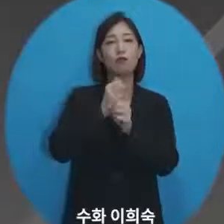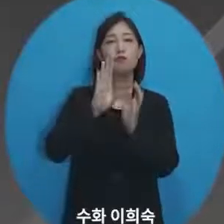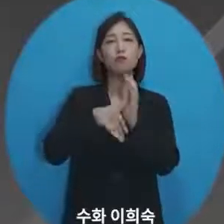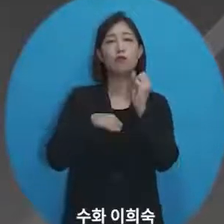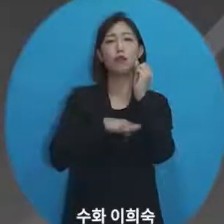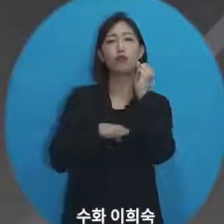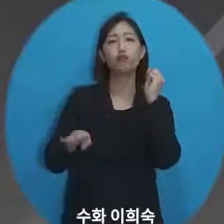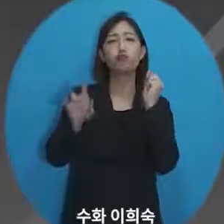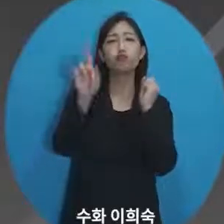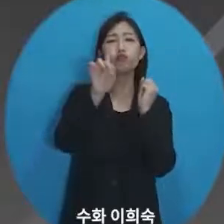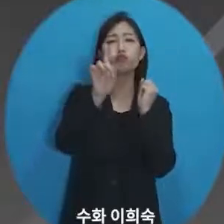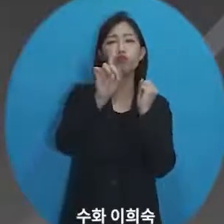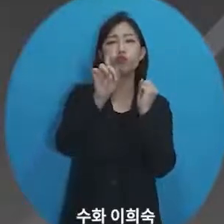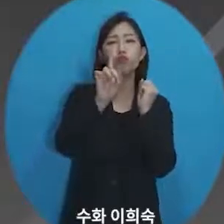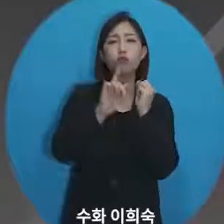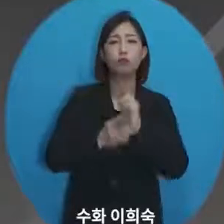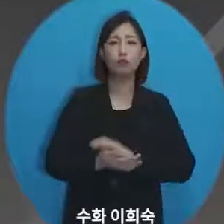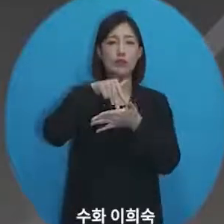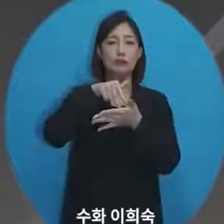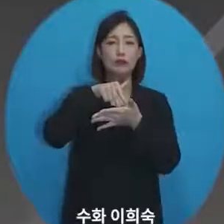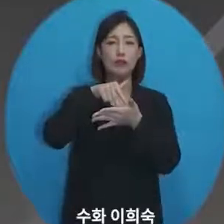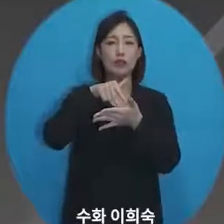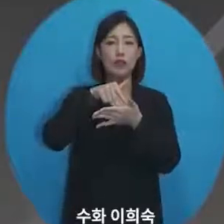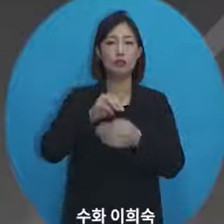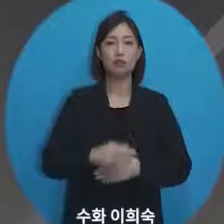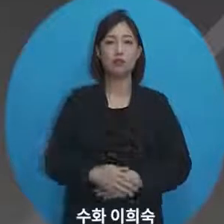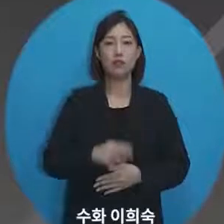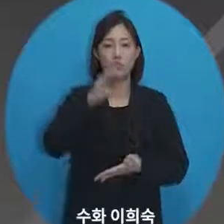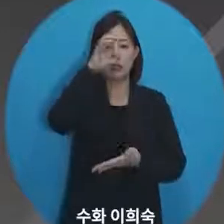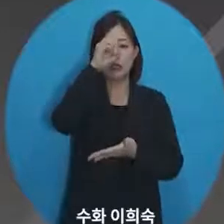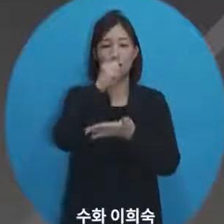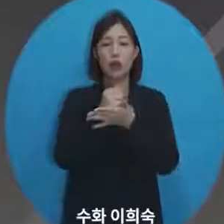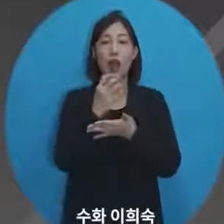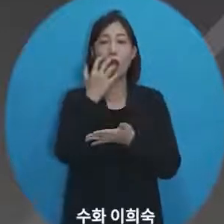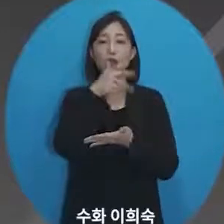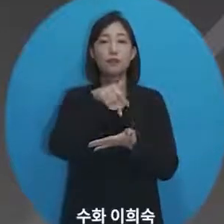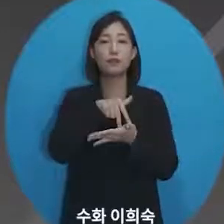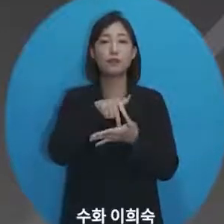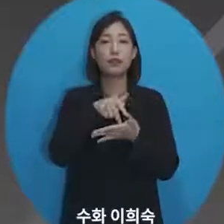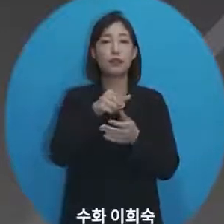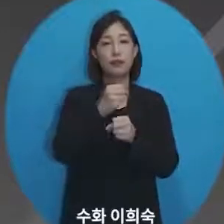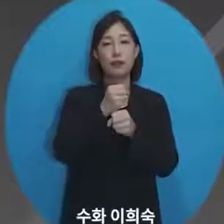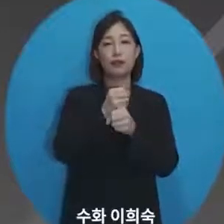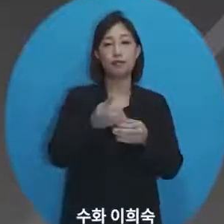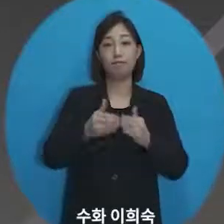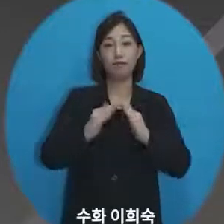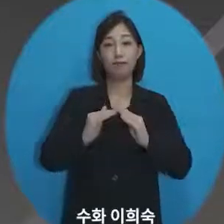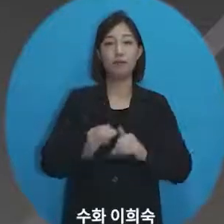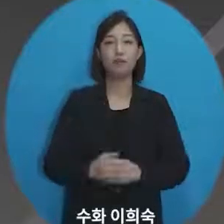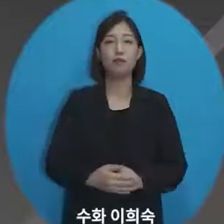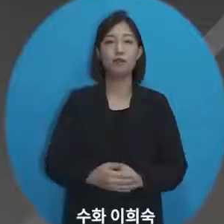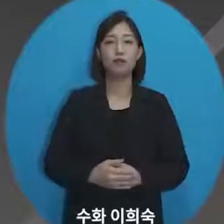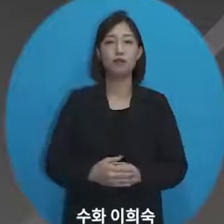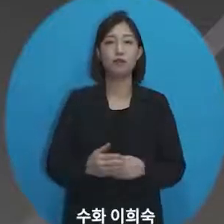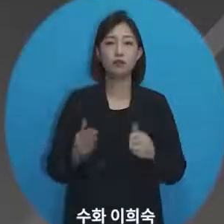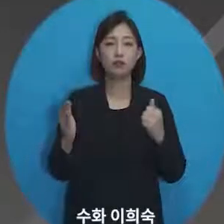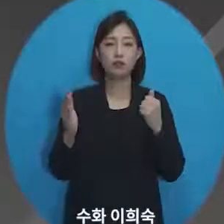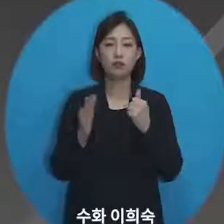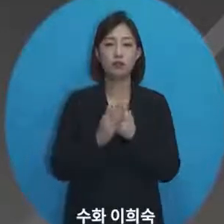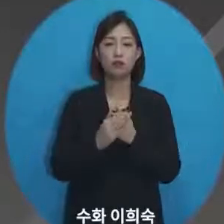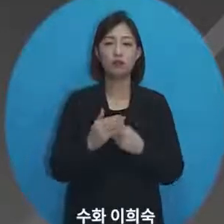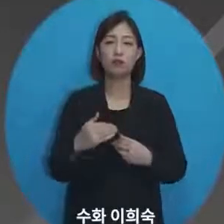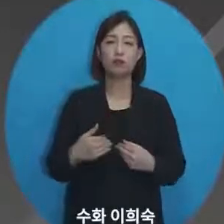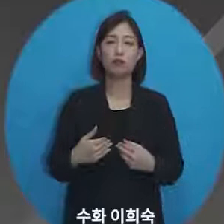때 휠체어 사용자는 음수대를 이용할 수가 없게 되는데요. 이 부분을 극복하기